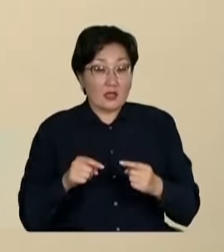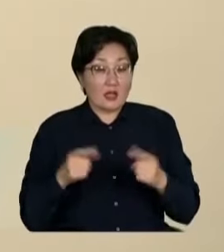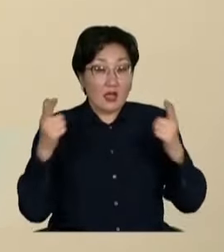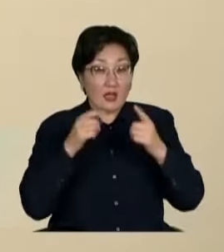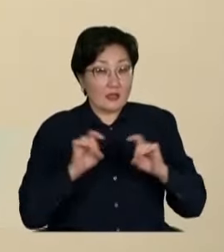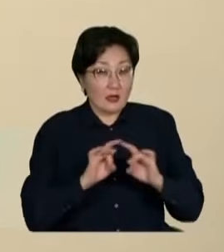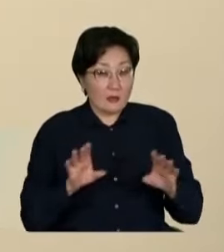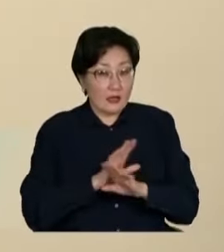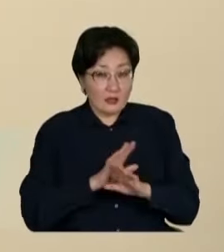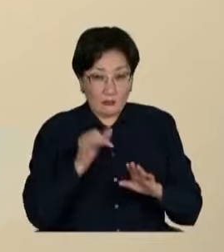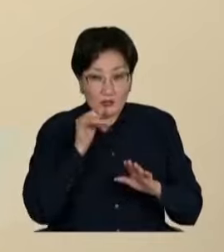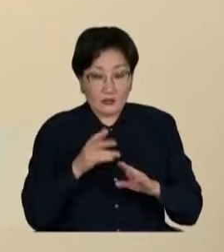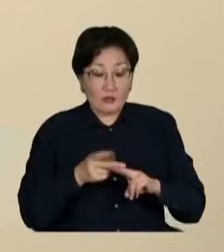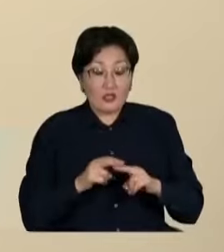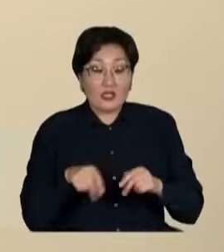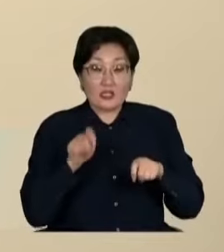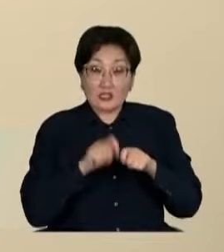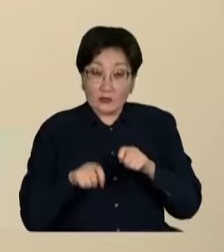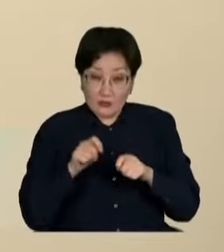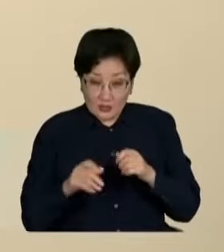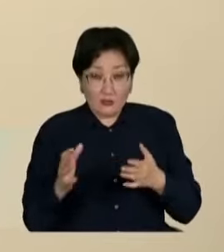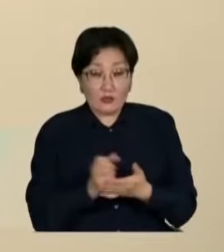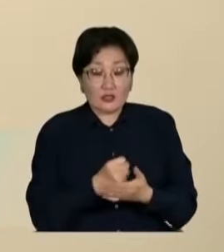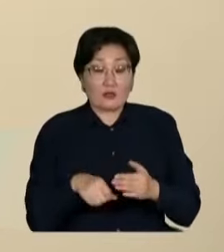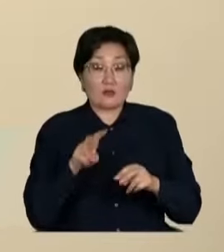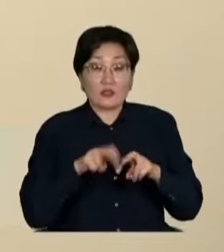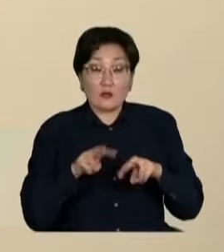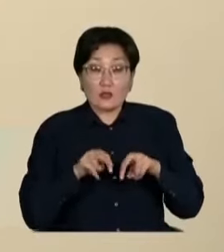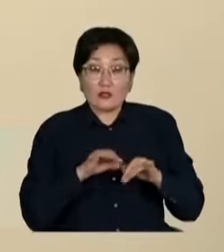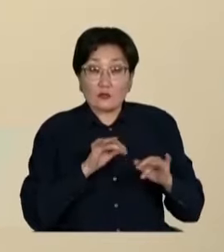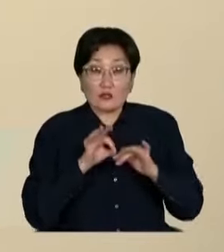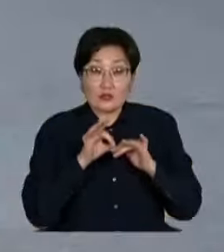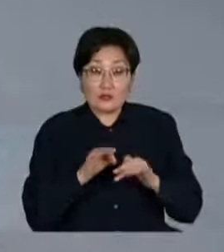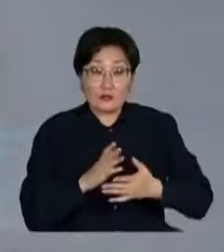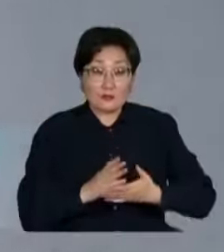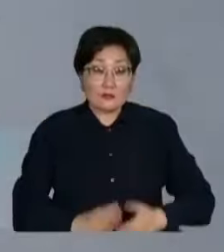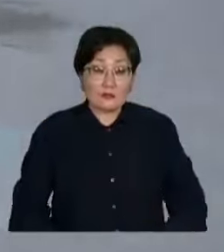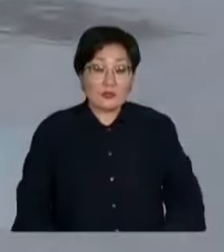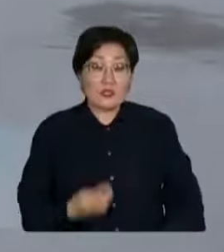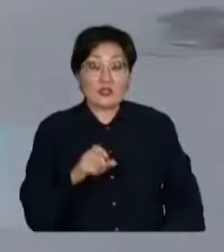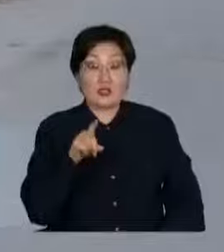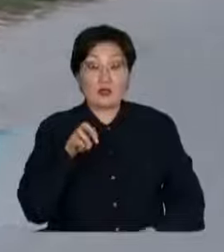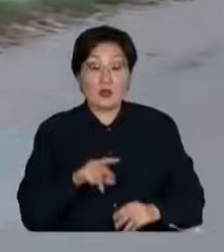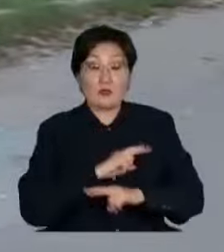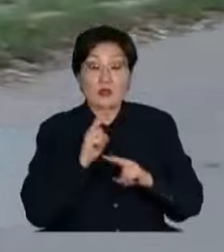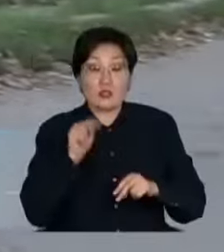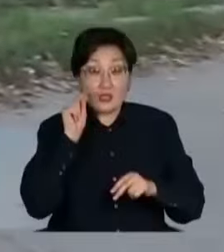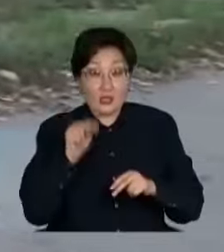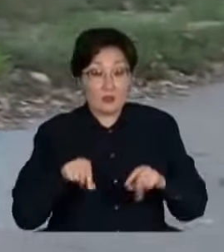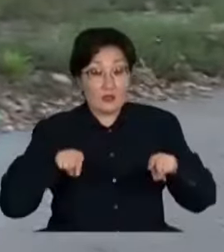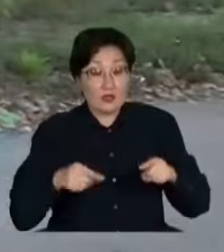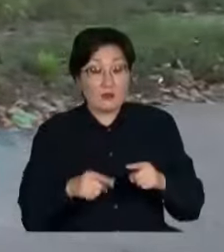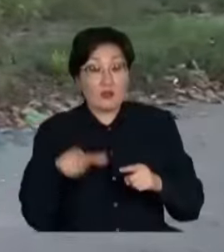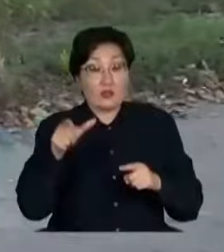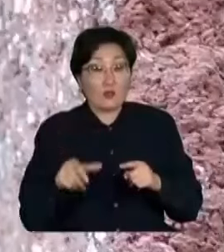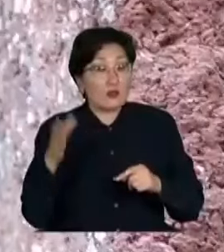сізге ашық бере алмаймын. Ол қазір анықталды. Олармен қазір сараптама тағайындалды. Тергеу әрекеттері жүргізіліп жатыр. Шерзаттың өліміне кінәлі деп қамауға алынған